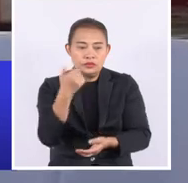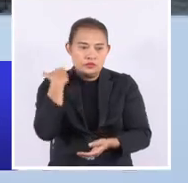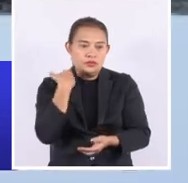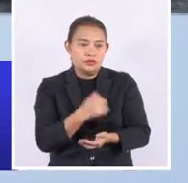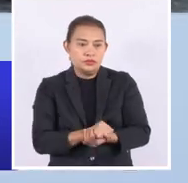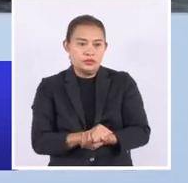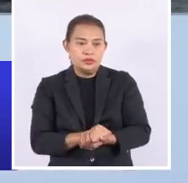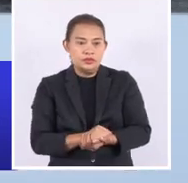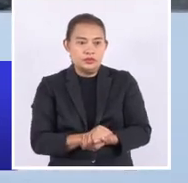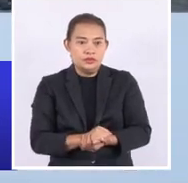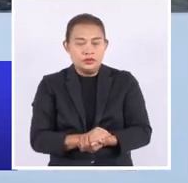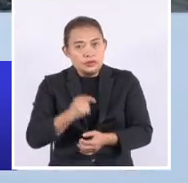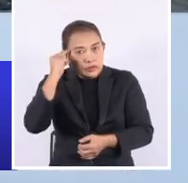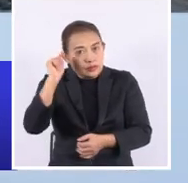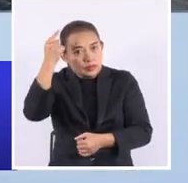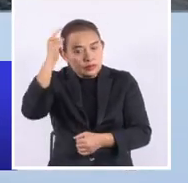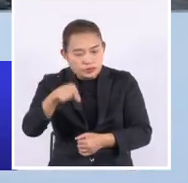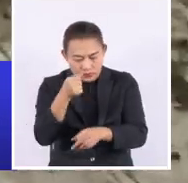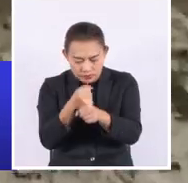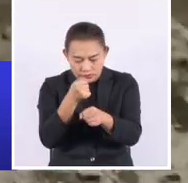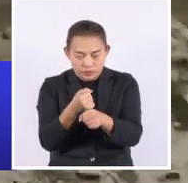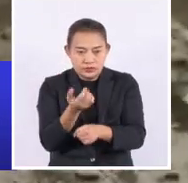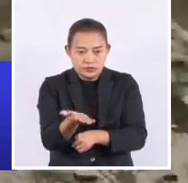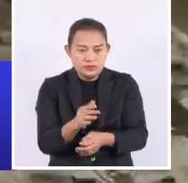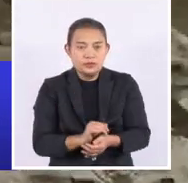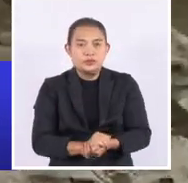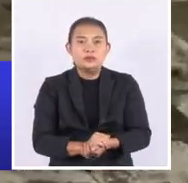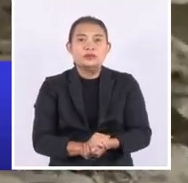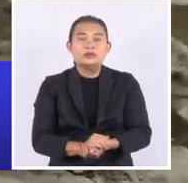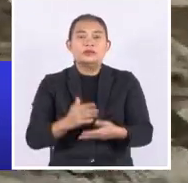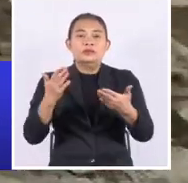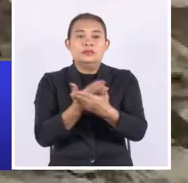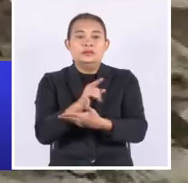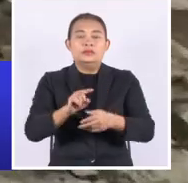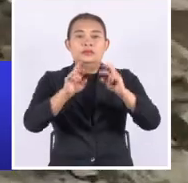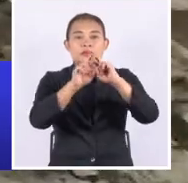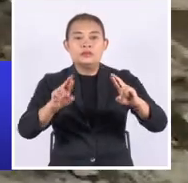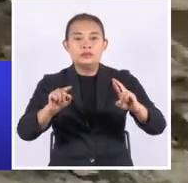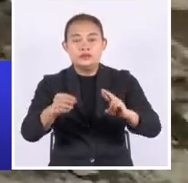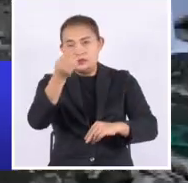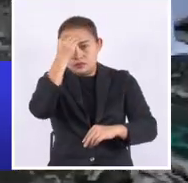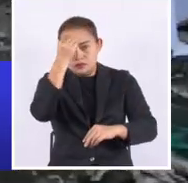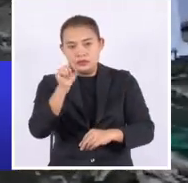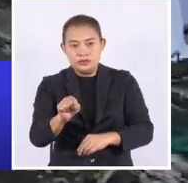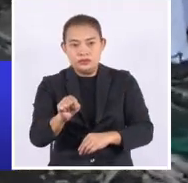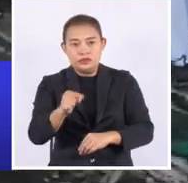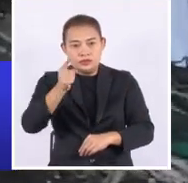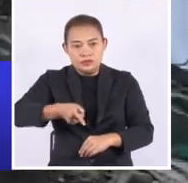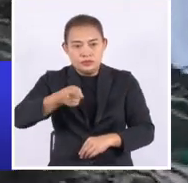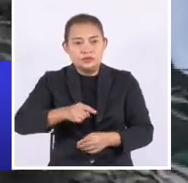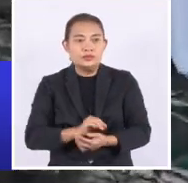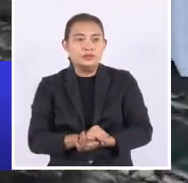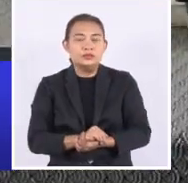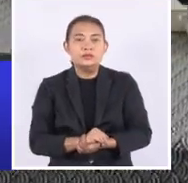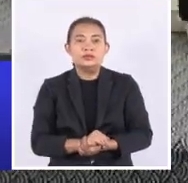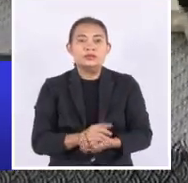าคิดพอได้ไอเดียปั๊บก็มาจำลองเลยคือเปลี่ยนสุสานให้เป็นร้านอาหารญี่ปุ่นนี่นะฮะเป็นอาหารจริงๆเลยส่วนราค